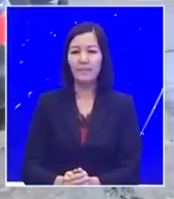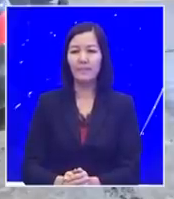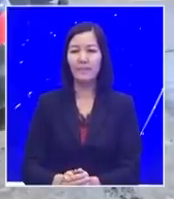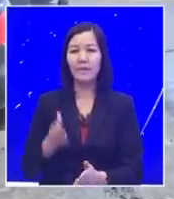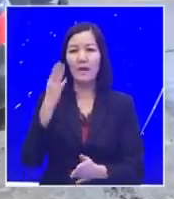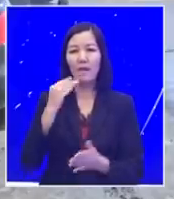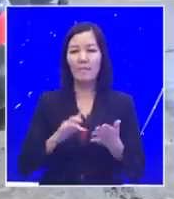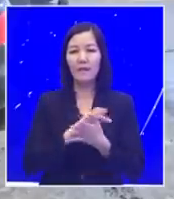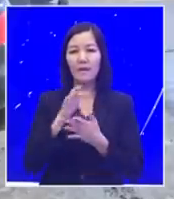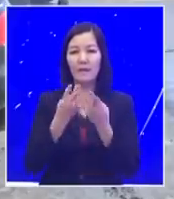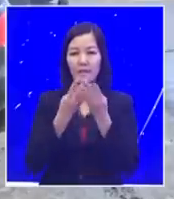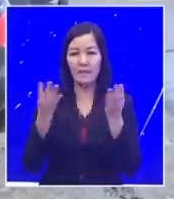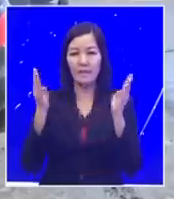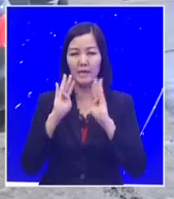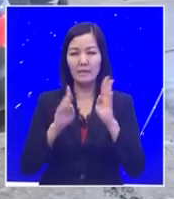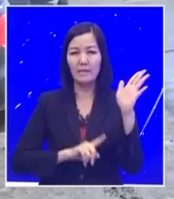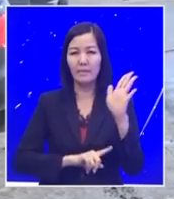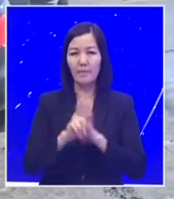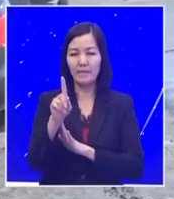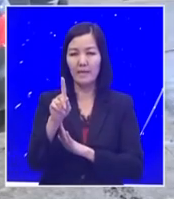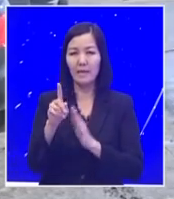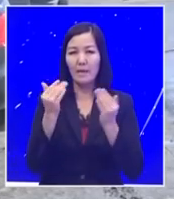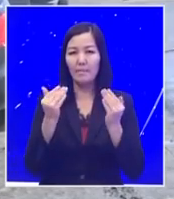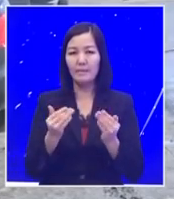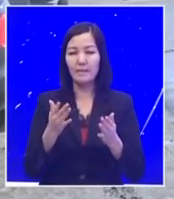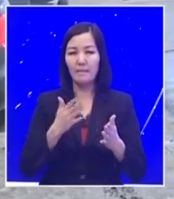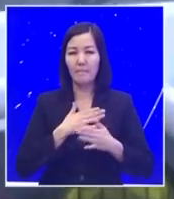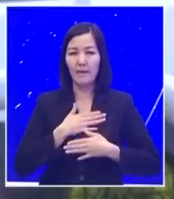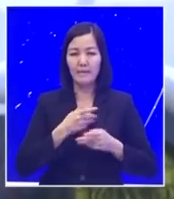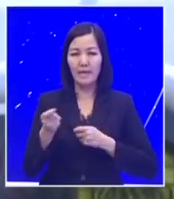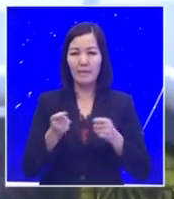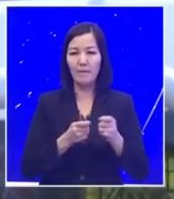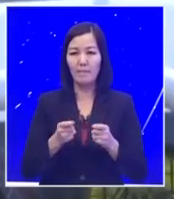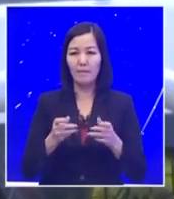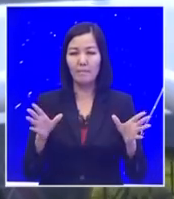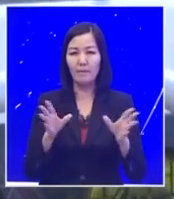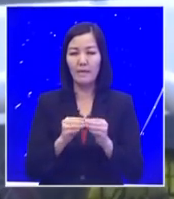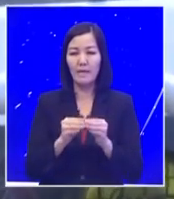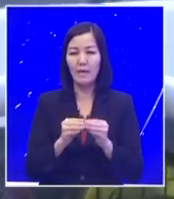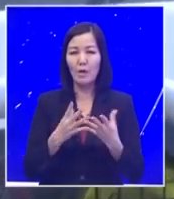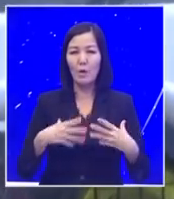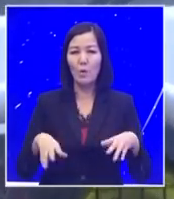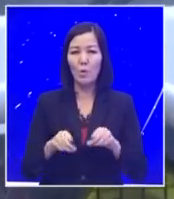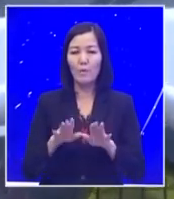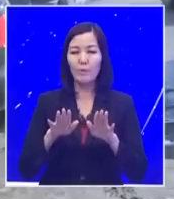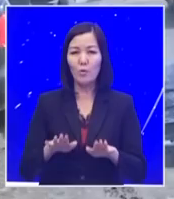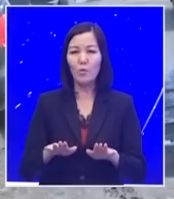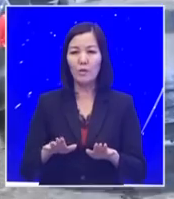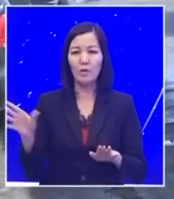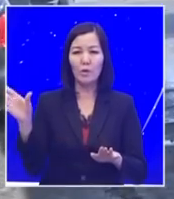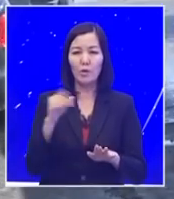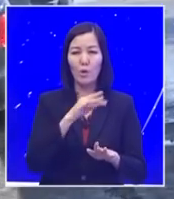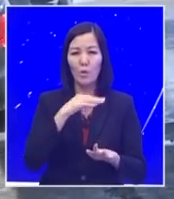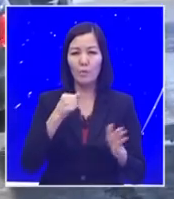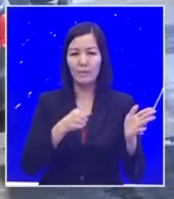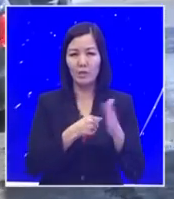Алматы қаласында карантин енгізілген күннен бастап, біздің басқармамен бүгінгі таңда қоғамдық орындардың көбісі жабылып